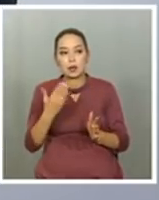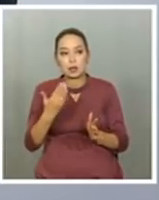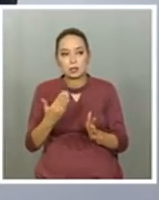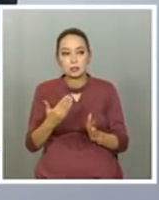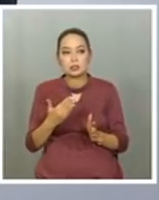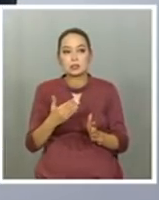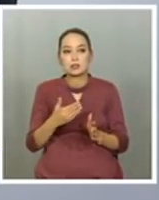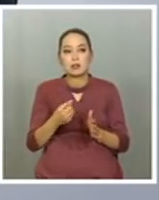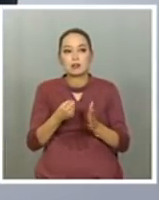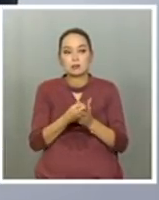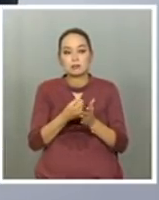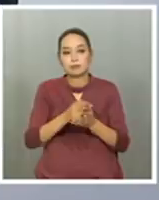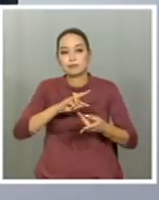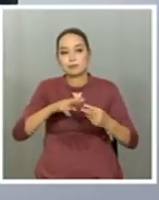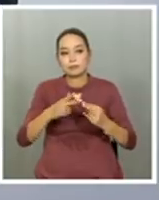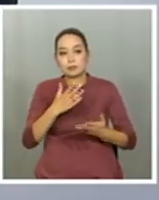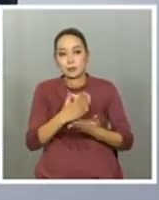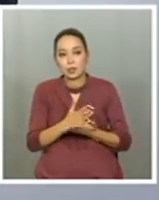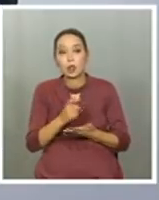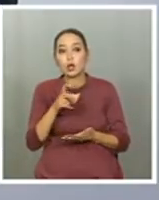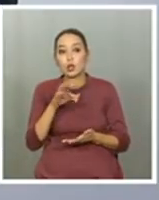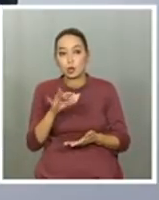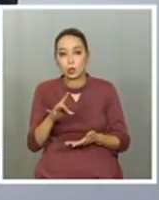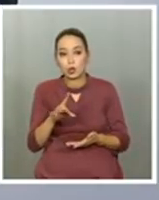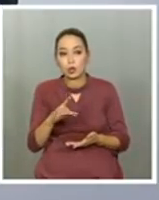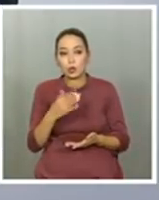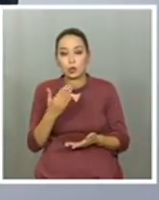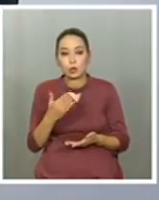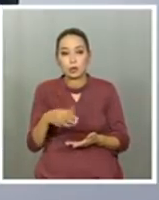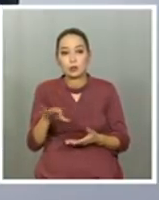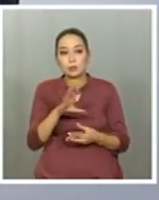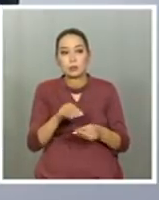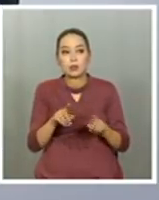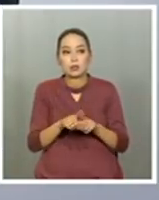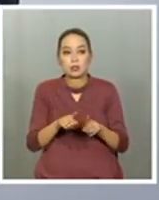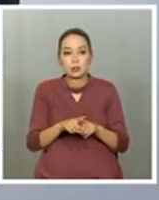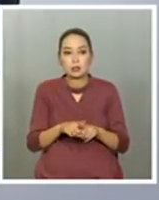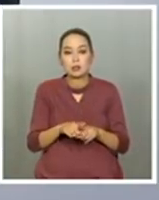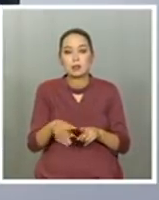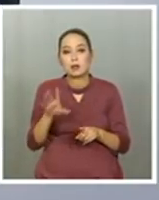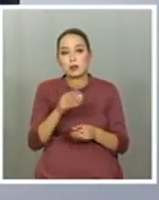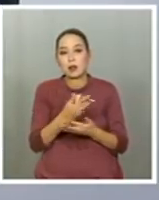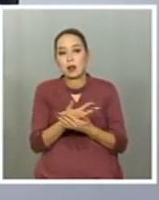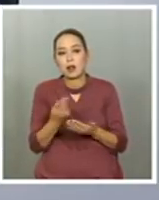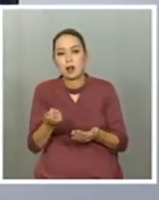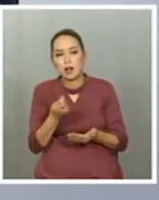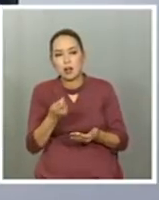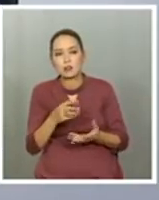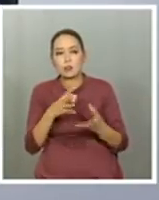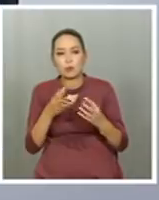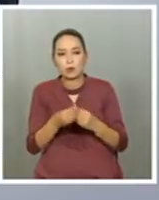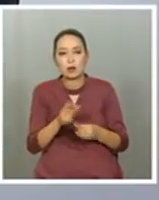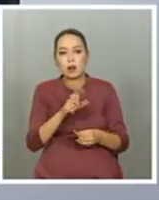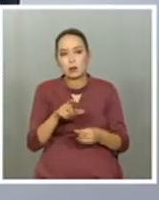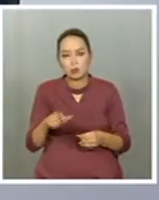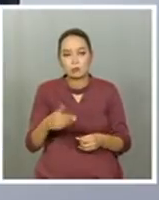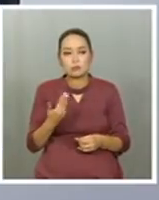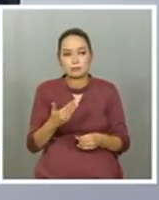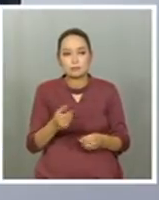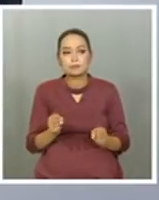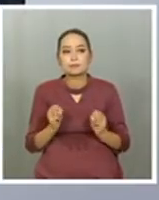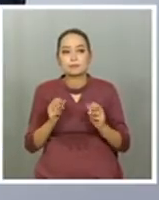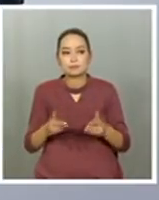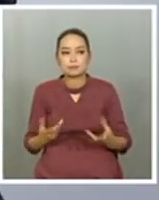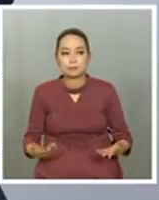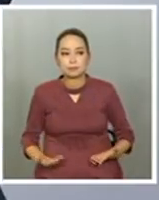күйге айналады. Хлорды тұтыну ерекше зиянды, аз ғана мөлшерінің өзі адамның өміріне қауіп төндіреді.